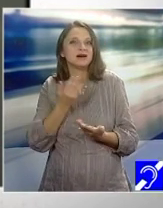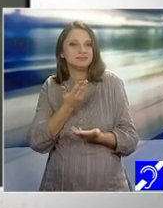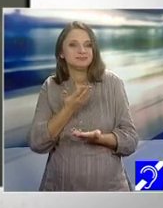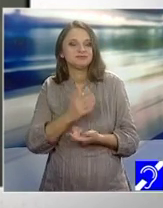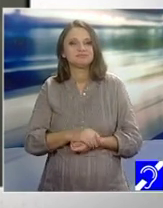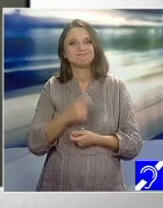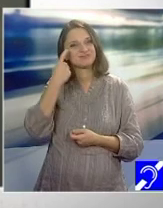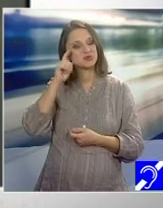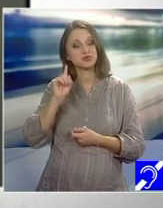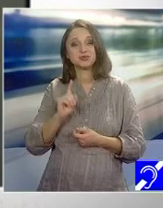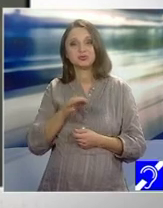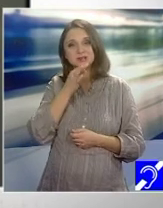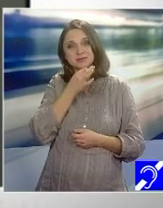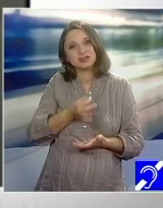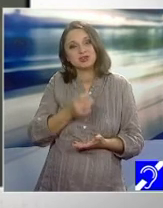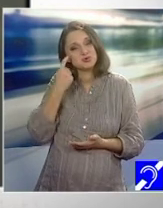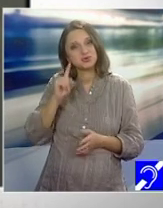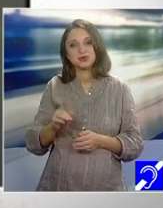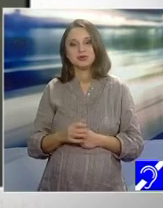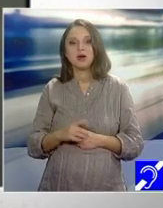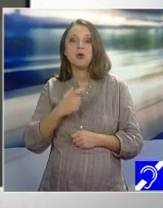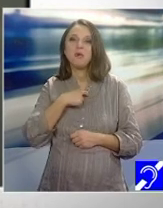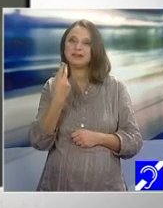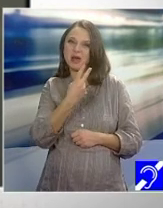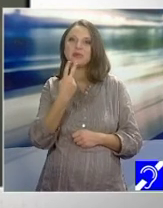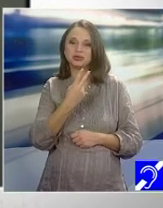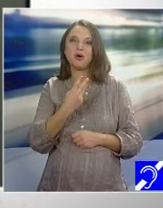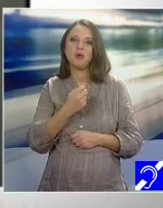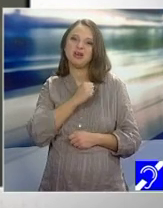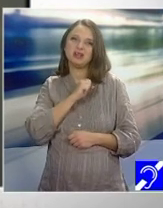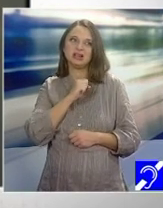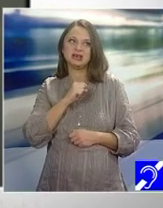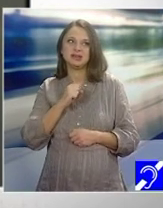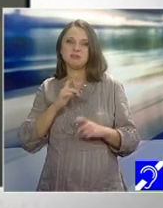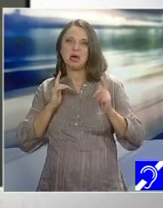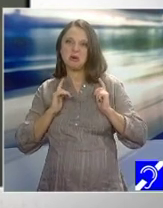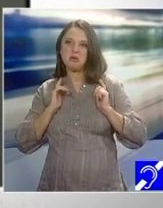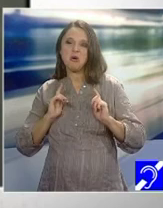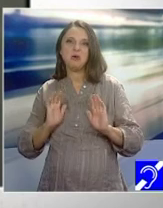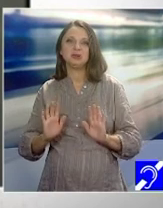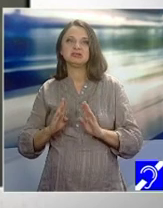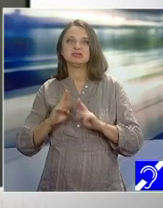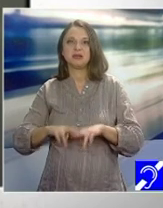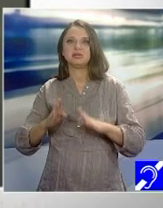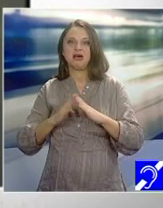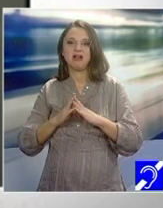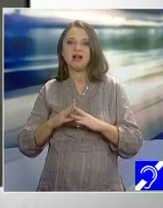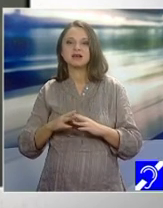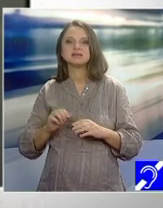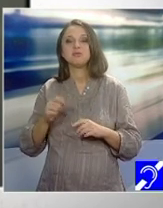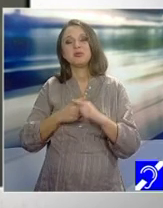știu. S-ar putea să fie și una și alta. Pentru că stau să mă gândesc în ceea ce mă privește pe